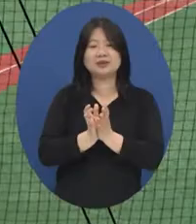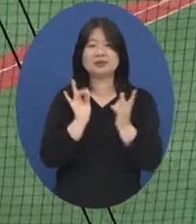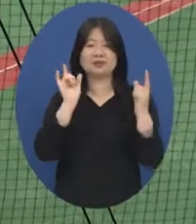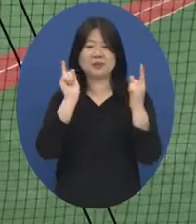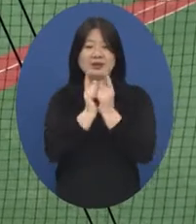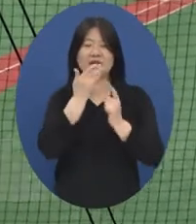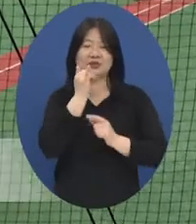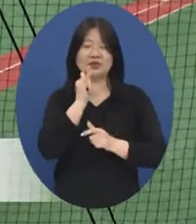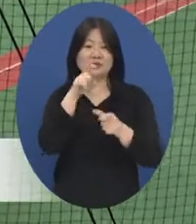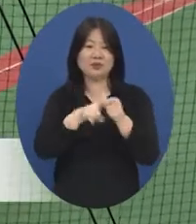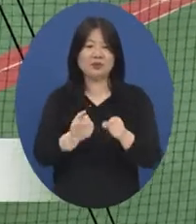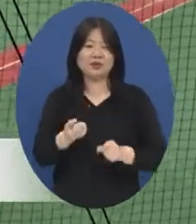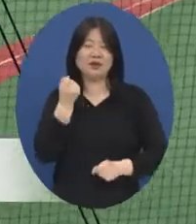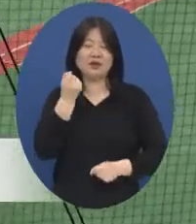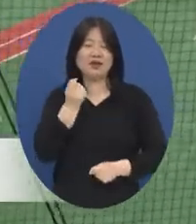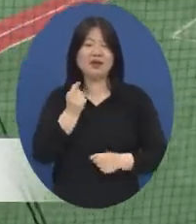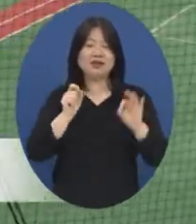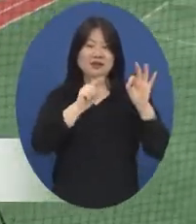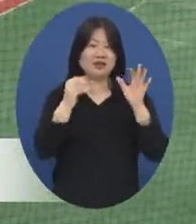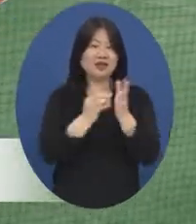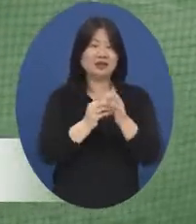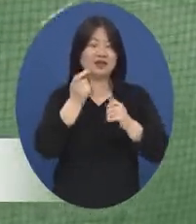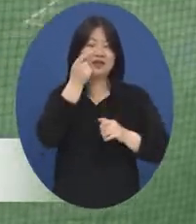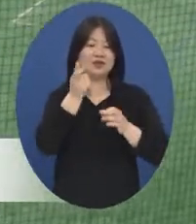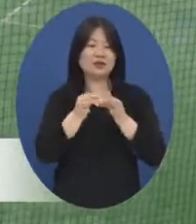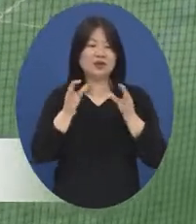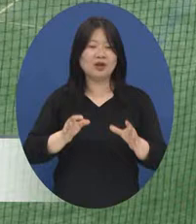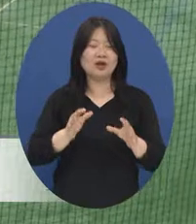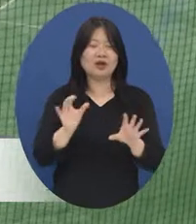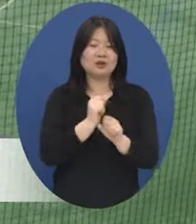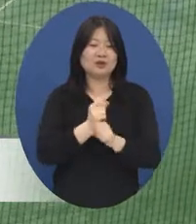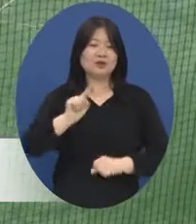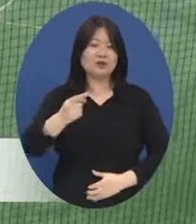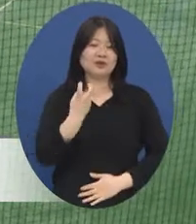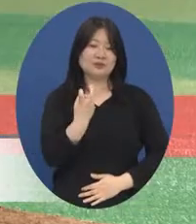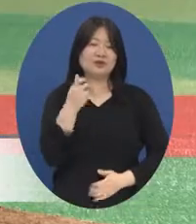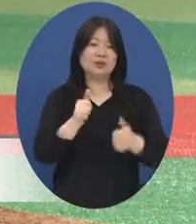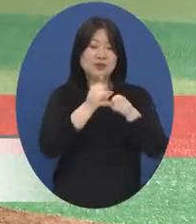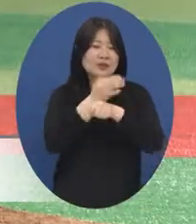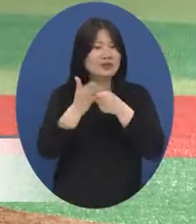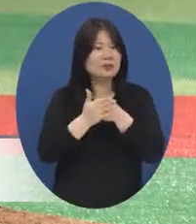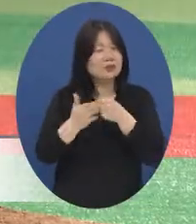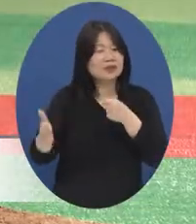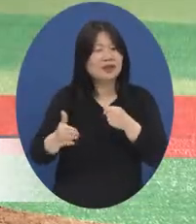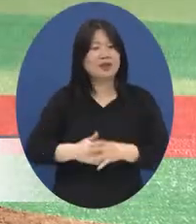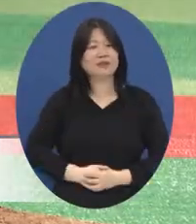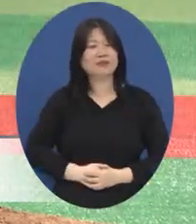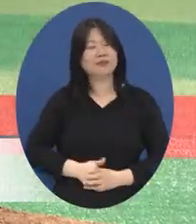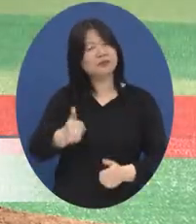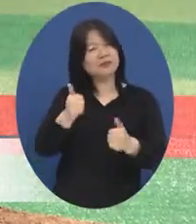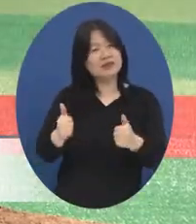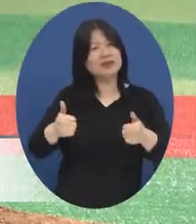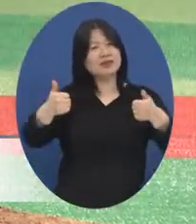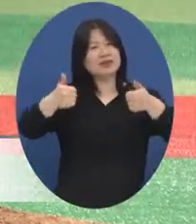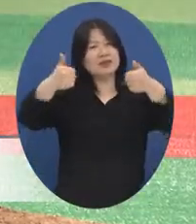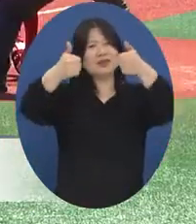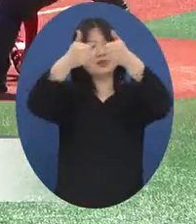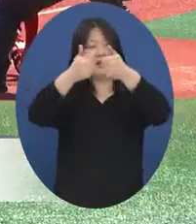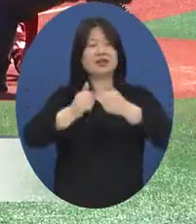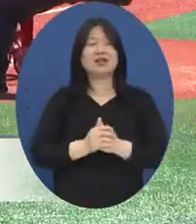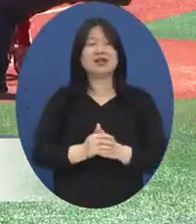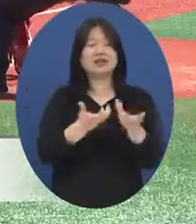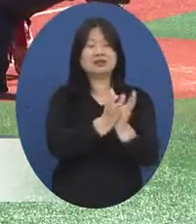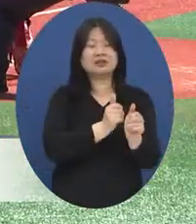목표입니다. 오는 10월까지 5달 동안 총 120경기를 벌일 예정. 리그 전 방식으로 팀별로